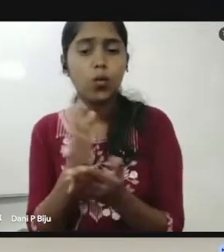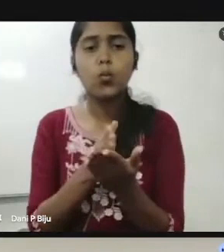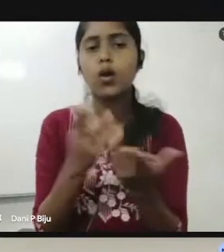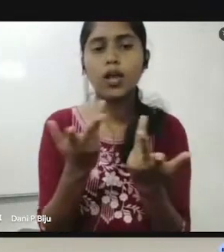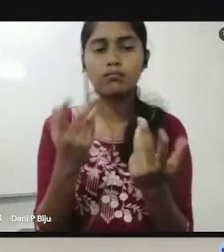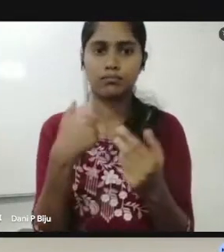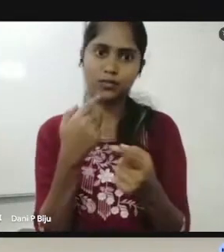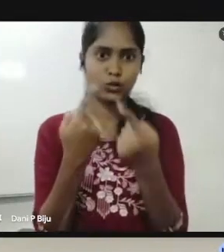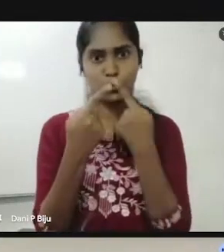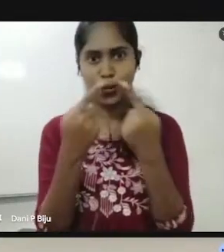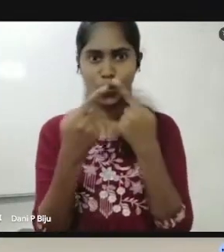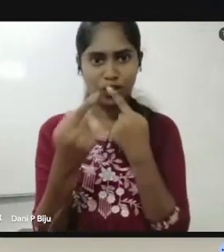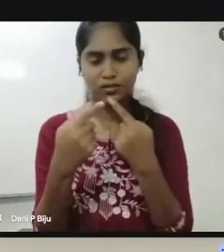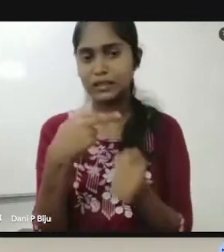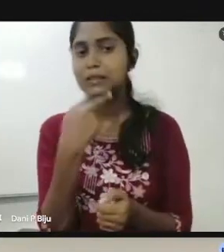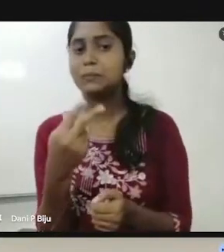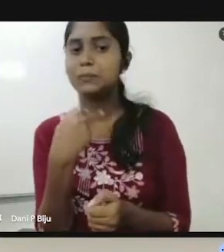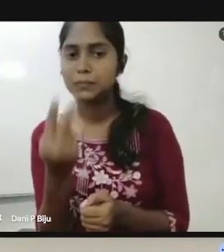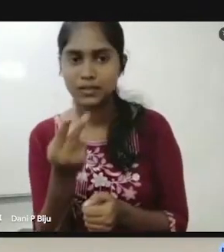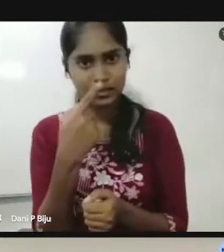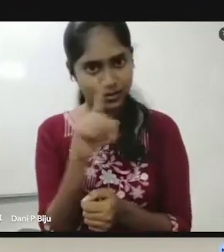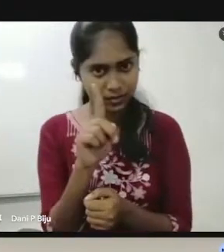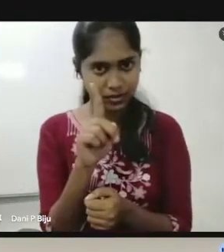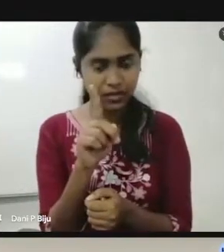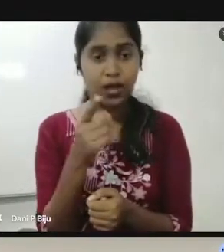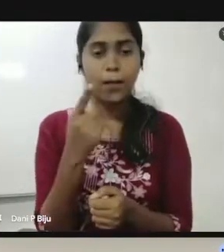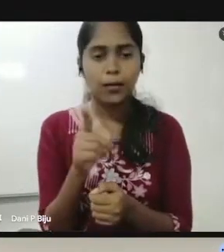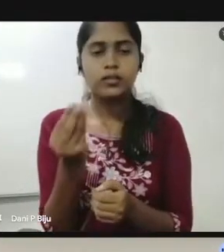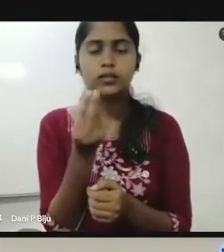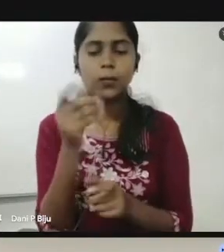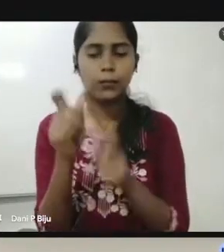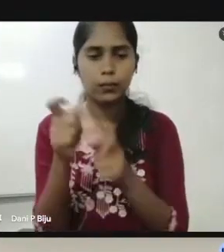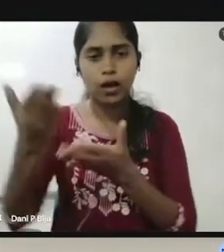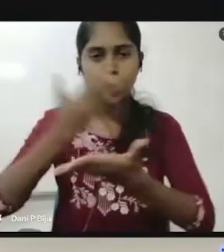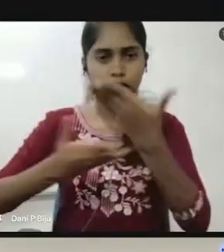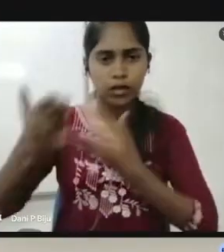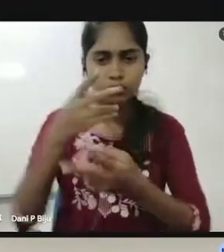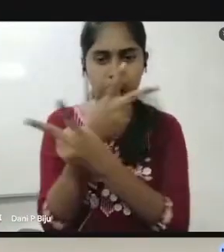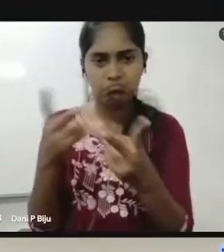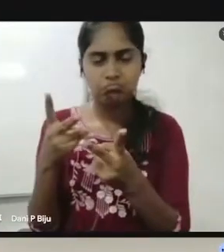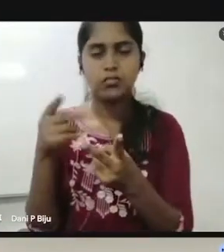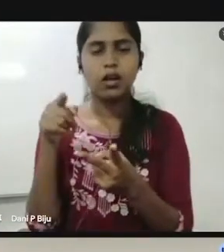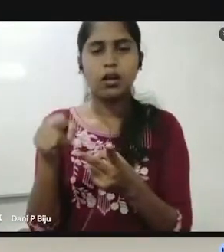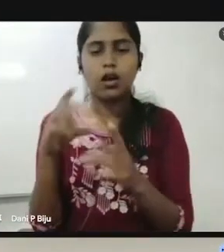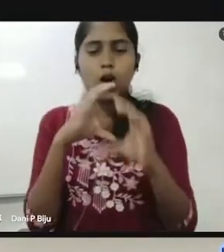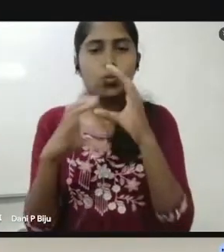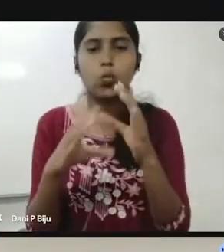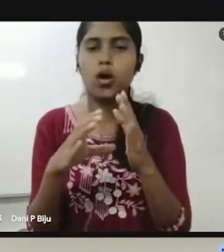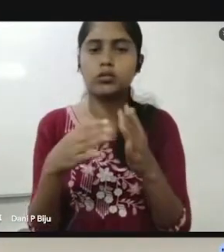സംസാരം അഥവാ സ്പീച്ചിൽ കൂടിയാണ്. എന്നാൽ വിവിധ തരത്തിലുള്ള ഭിന്നശേഷി മൂലം സംസാരത്തിലൂടെ ഫലപ്രദമായി